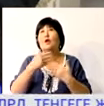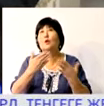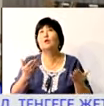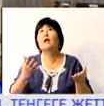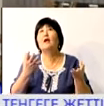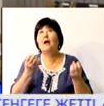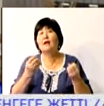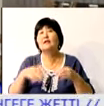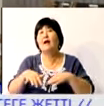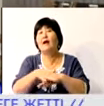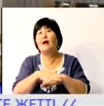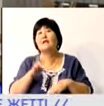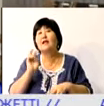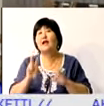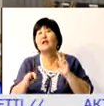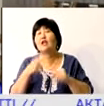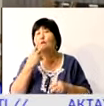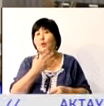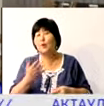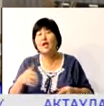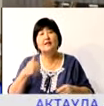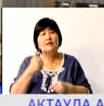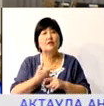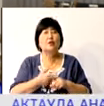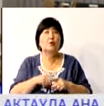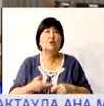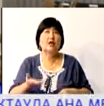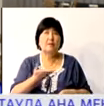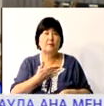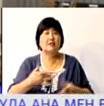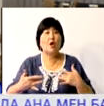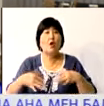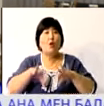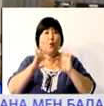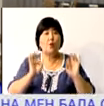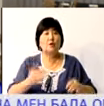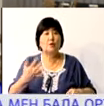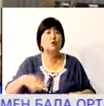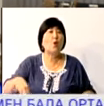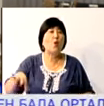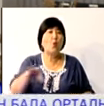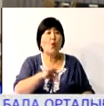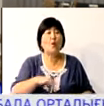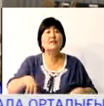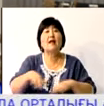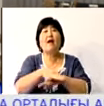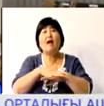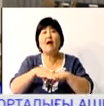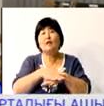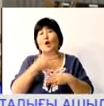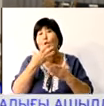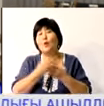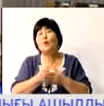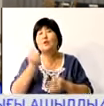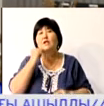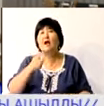де халықтар келіп көруде. Негізінен осы біздің өнеріміз өзі осы облыстың халқының өзінің